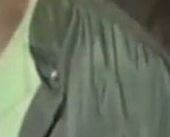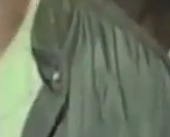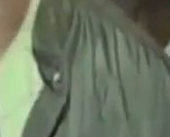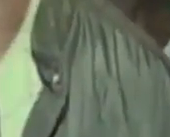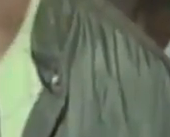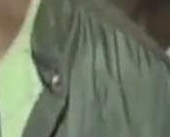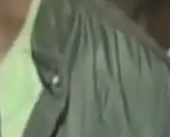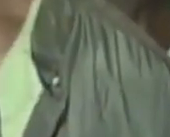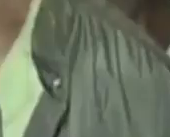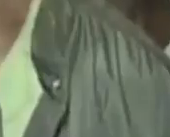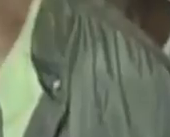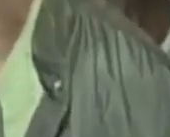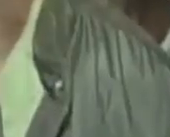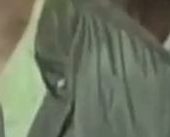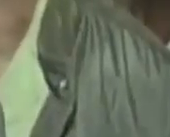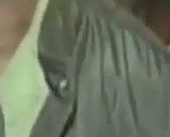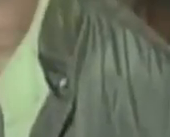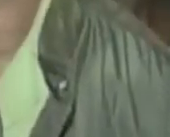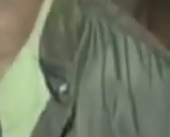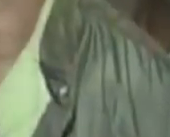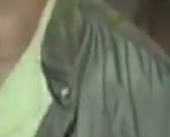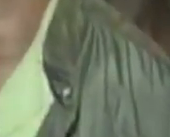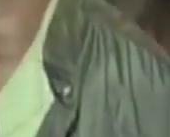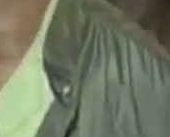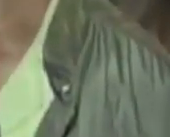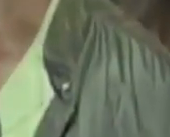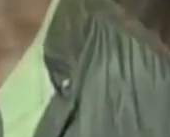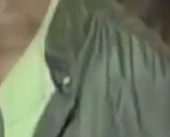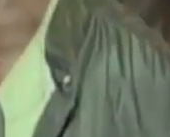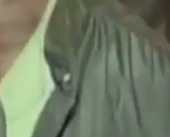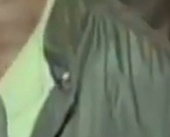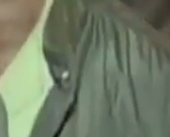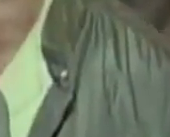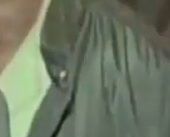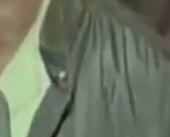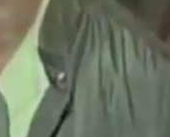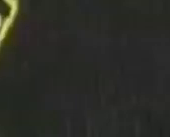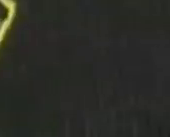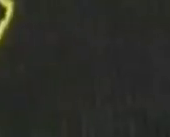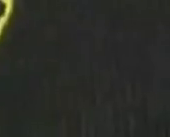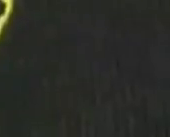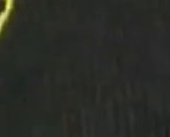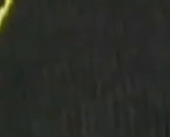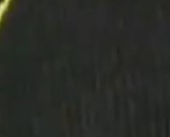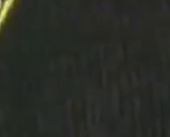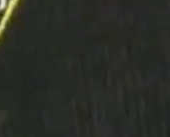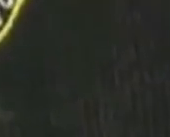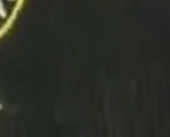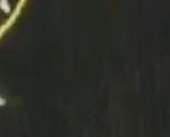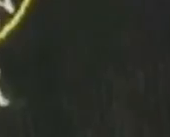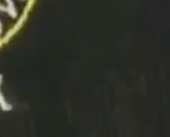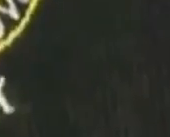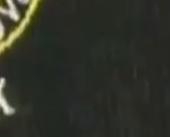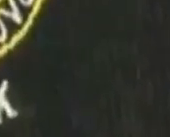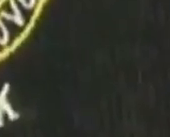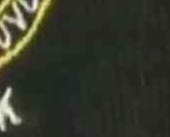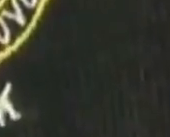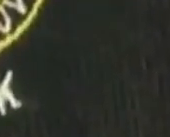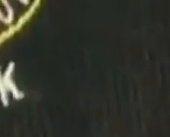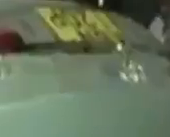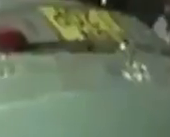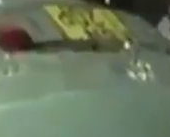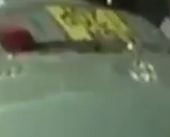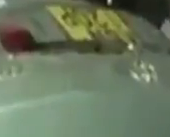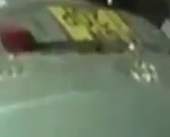we have some of them who are students of a secondary school. Vijana wa shule ya upili wahusika